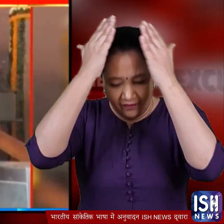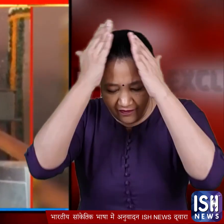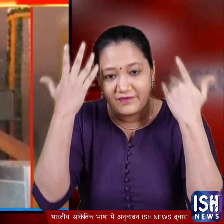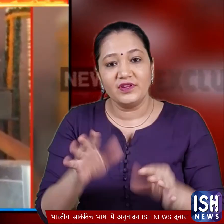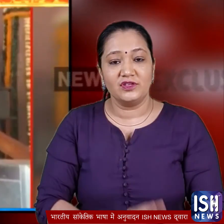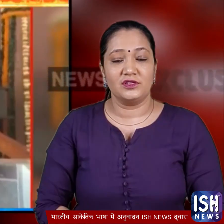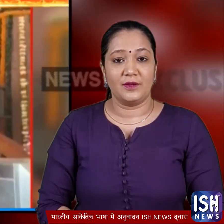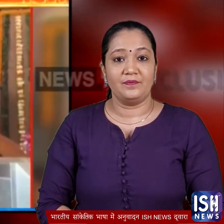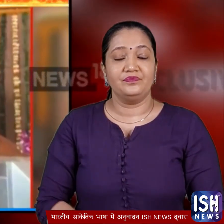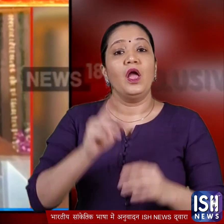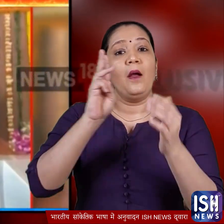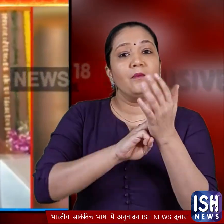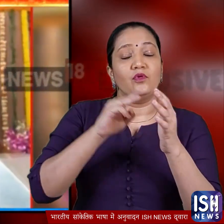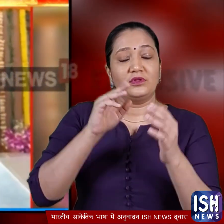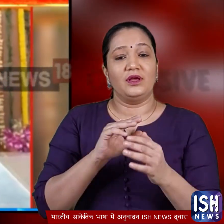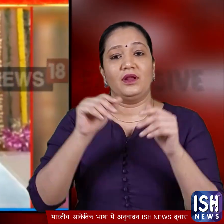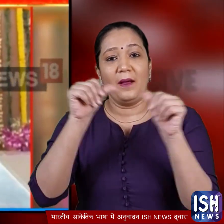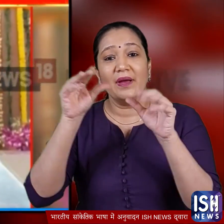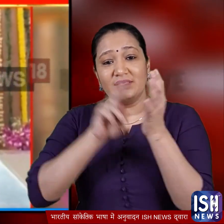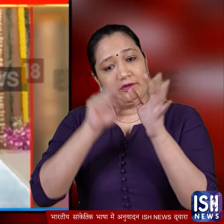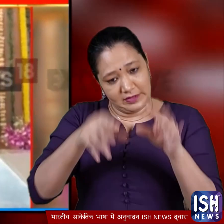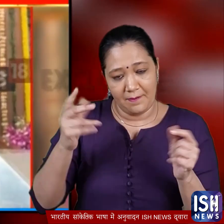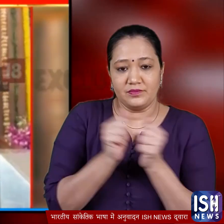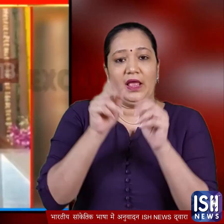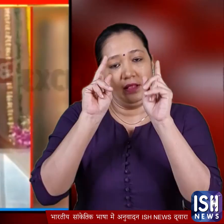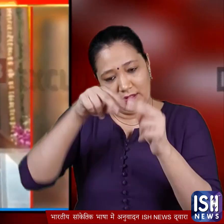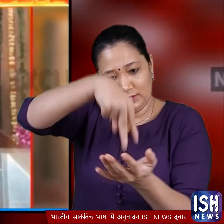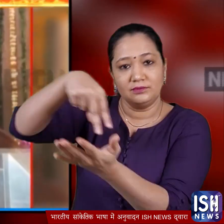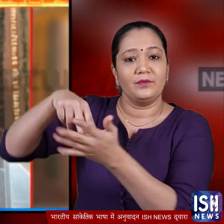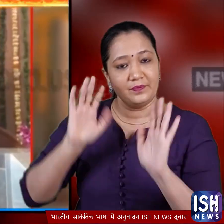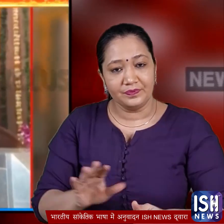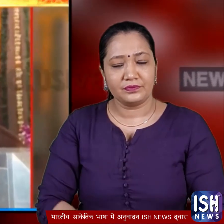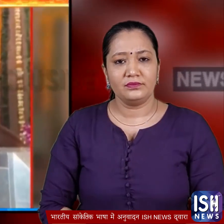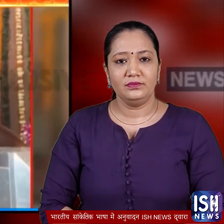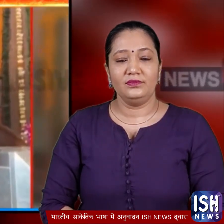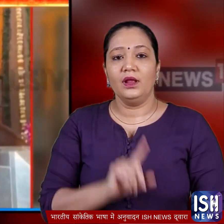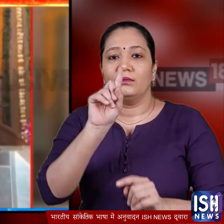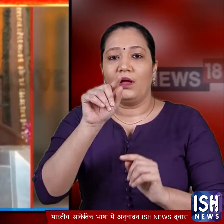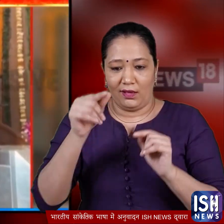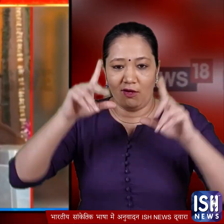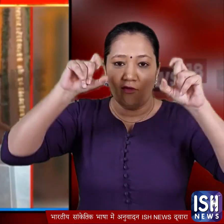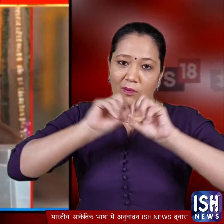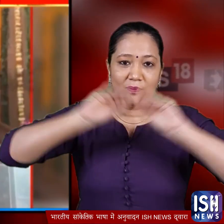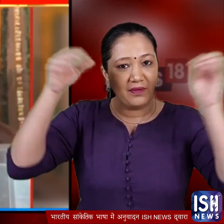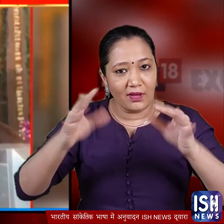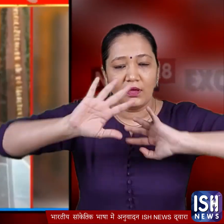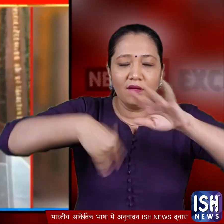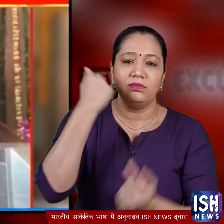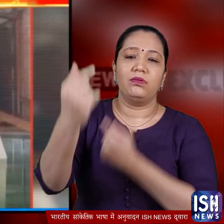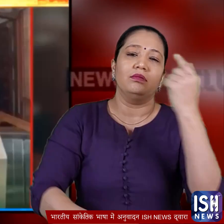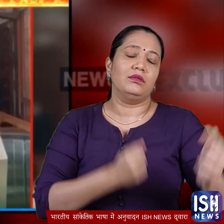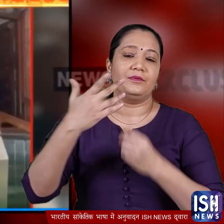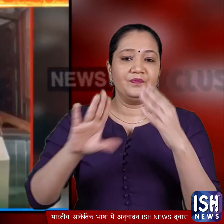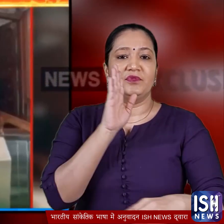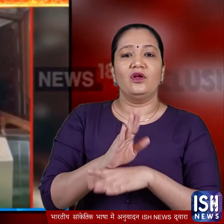लिया। इस दौरान केंद्रीय मंत्री मुख्तार अब्बास नकवी भी उनके साथ मौजूद थे। लेकिन इन तस्वीरों के सामने आते ही सियासी पारा चढ़ने में भी देर नहीं